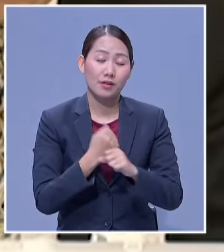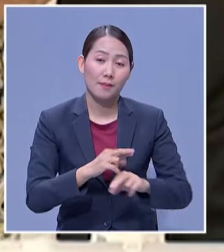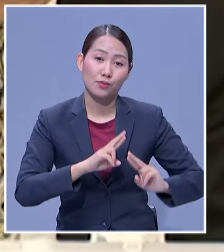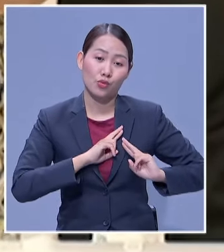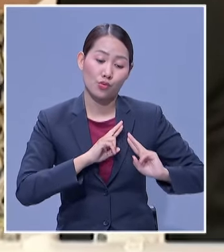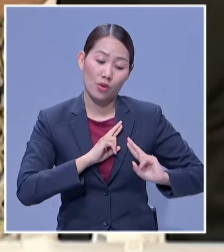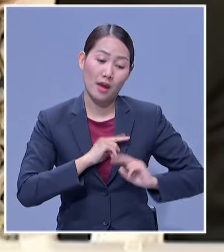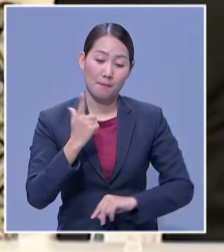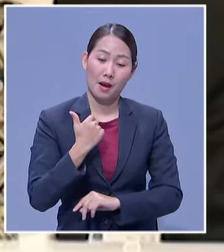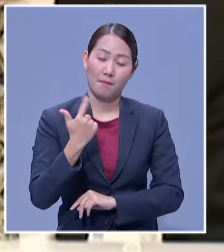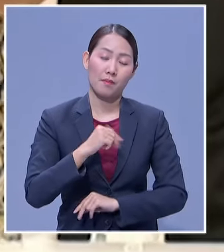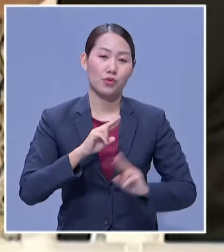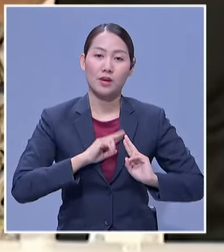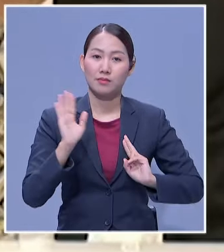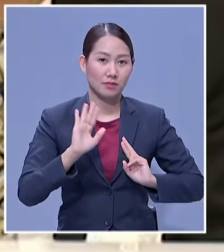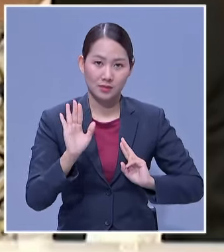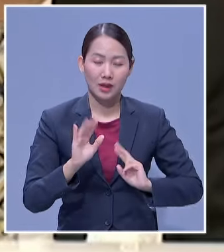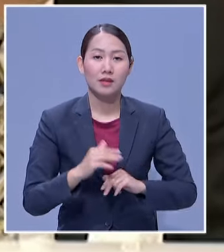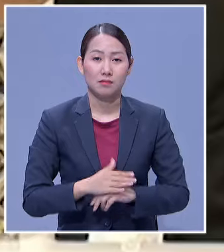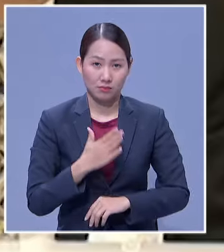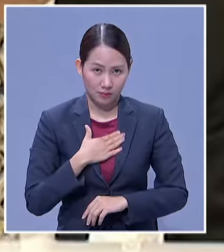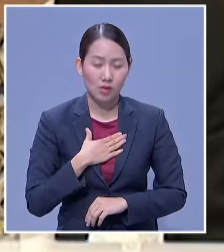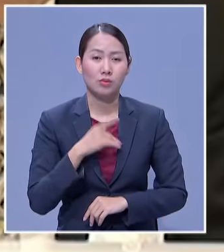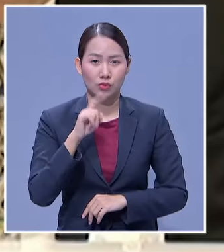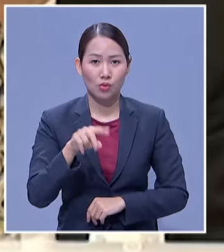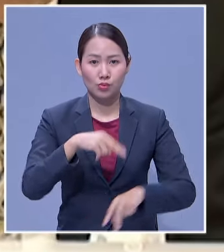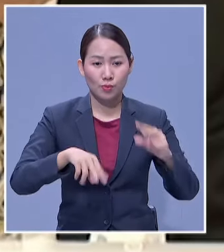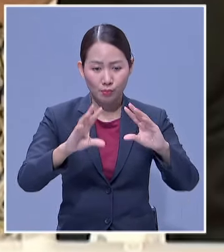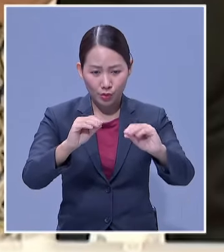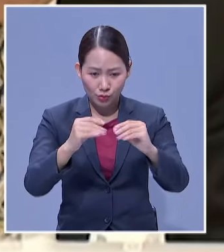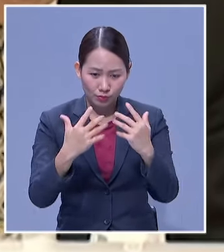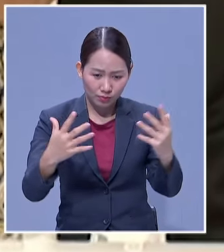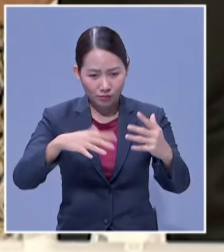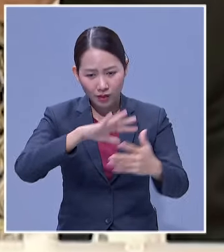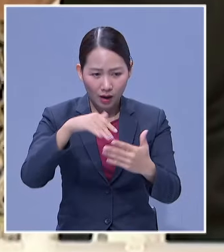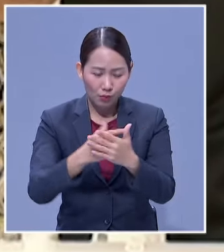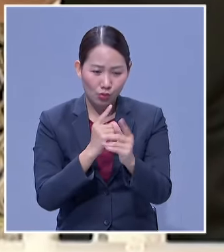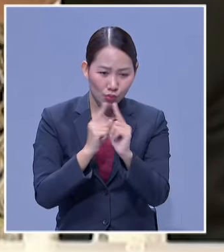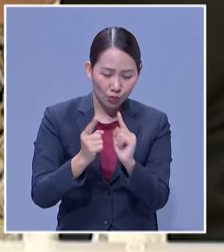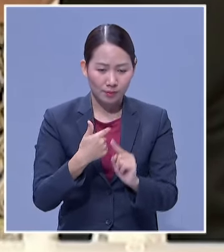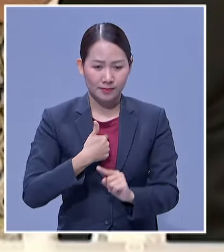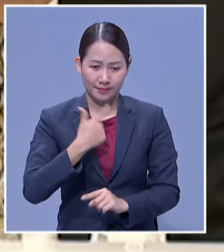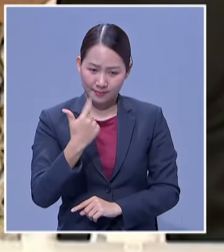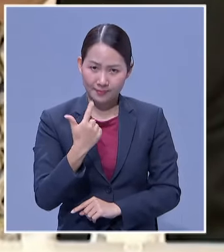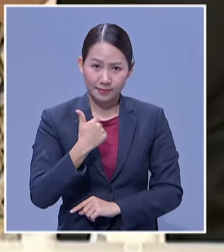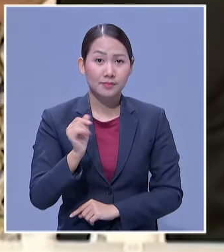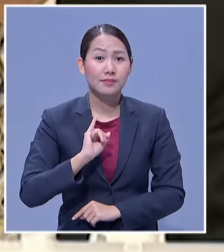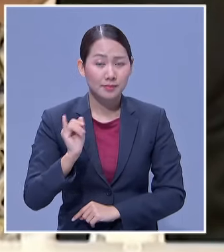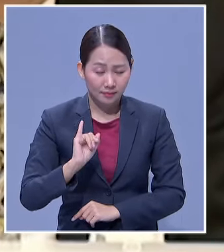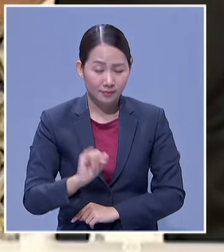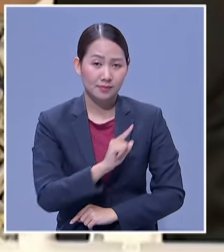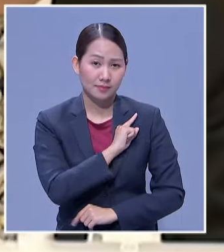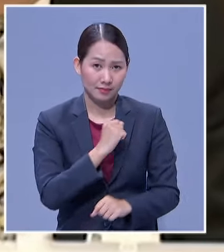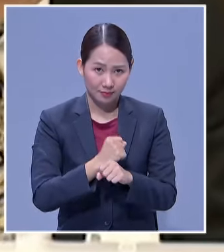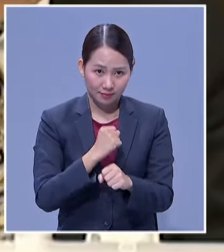ไปใช้อารมณ์ตนเองต้องควบคุมการประชุมคราวนี้นักข่าวก็ถามว่าแล้วหลังจากนี้ล่ะหลังจากนี้ไปเนี่ยถ้า